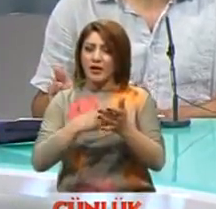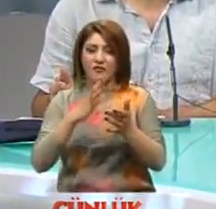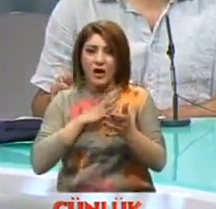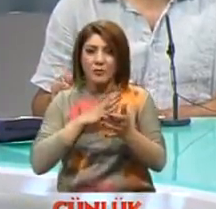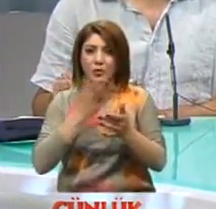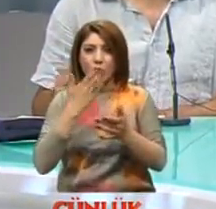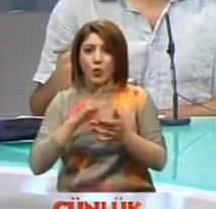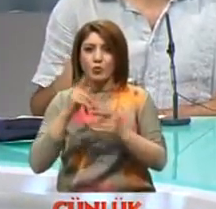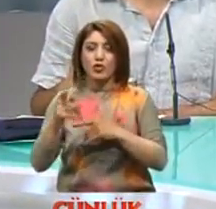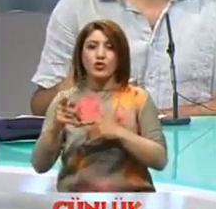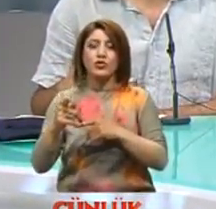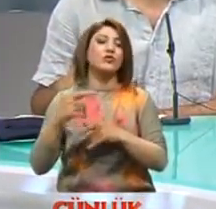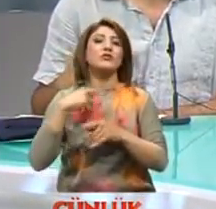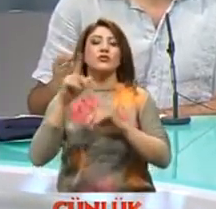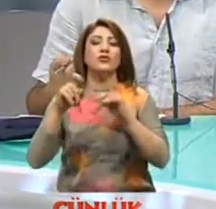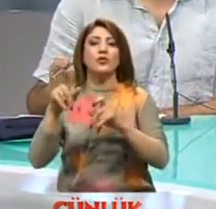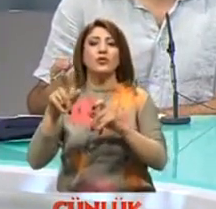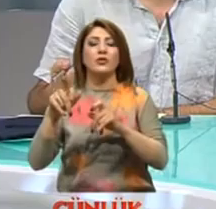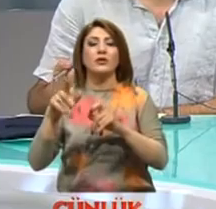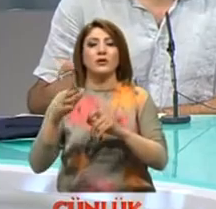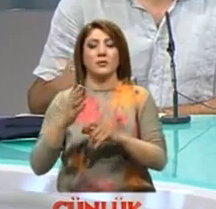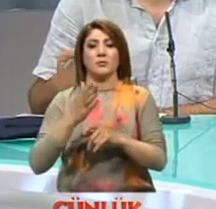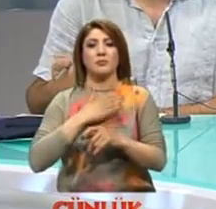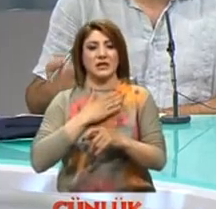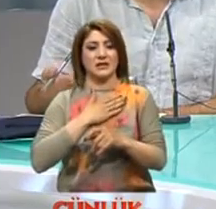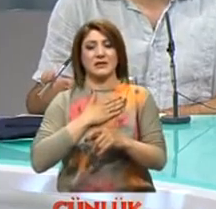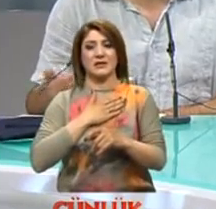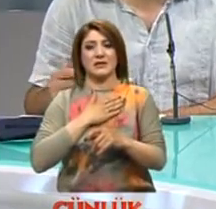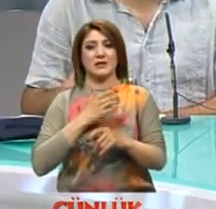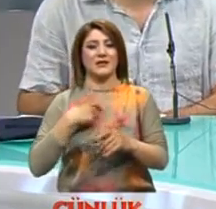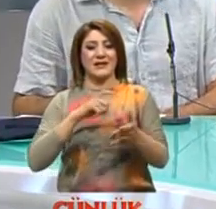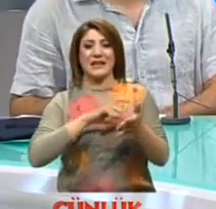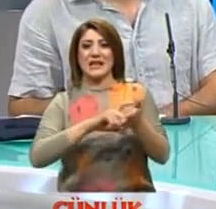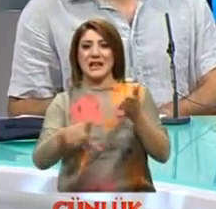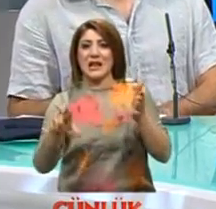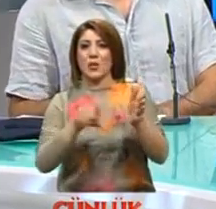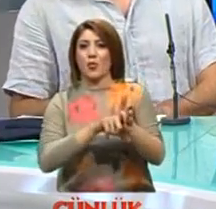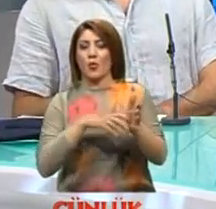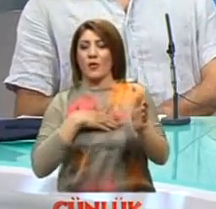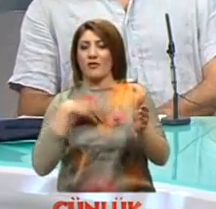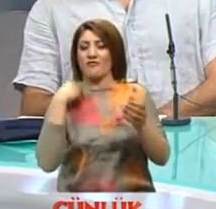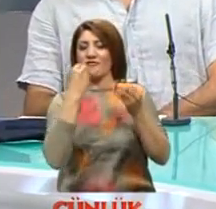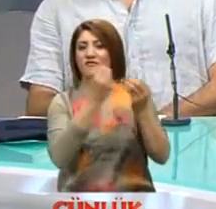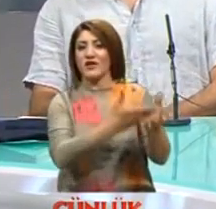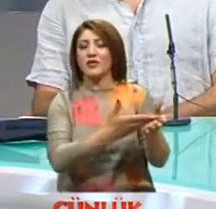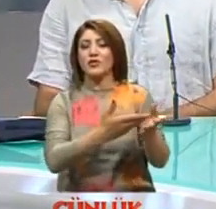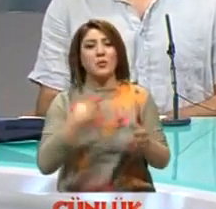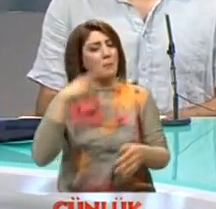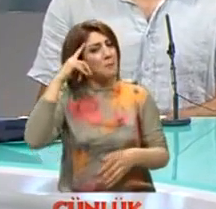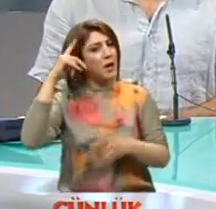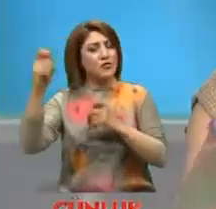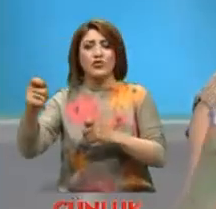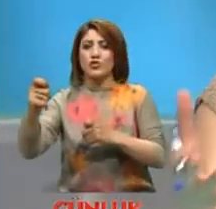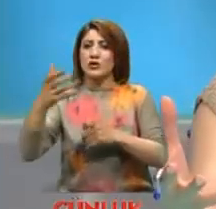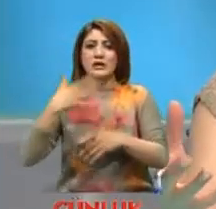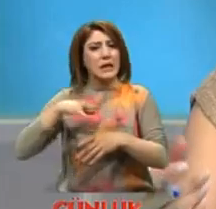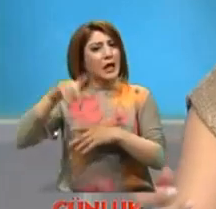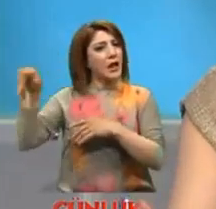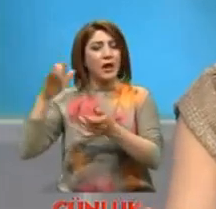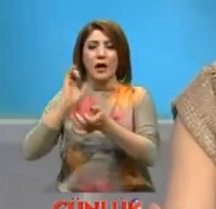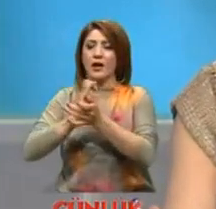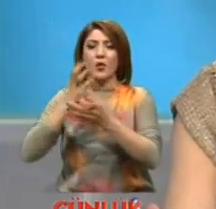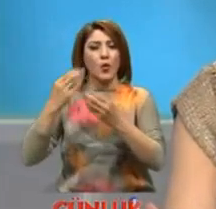Ücretli tabii ki ödemiyorlar. Hani tersine biz aslında hani onlara diploma başvurabilirler. İsteyenler olabilir. Benim bir